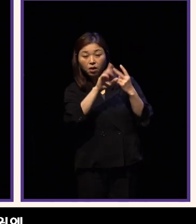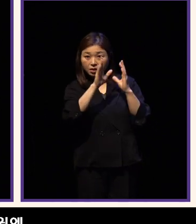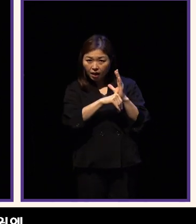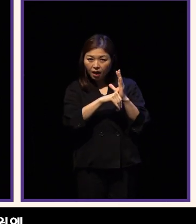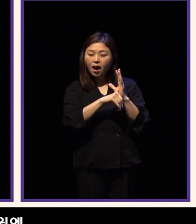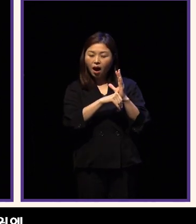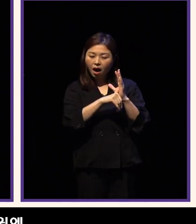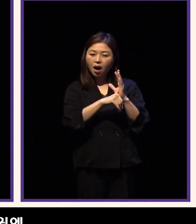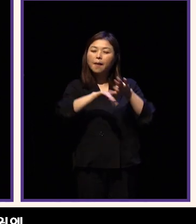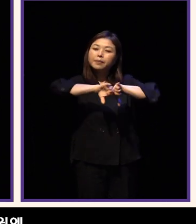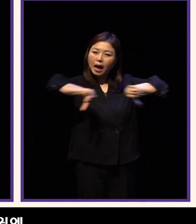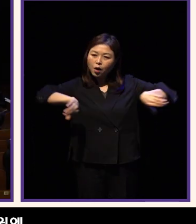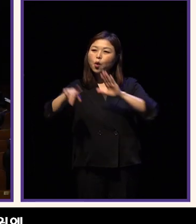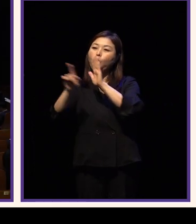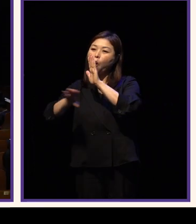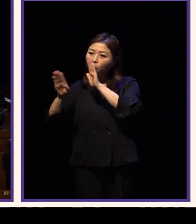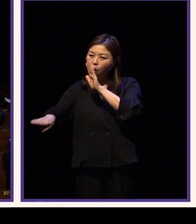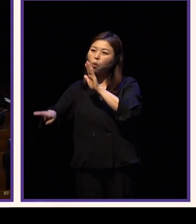주시면 감사하겠습니다.